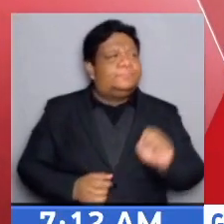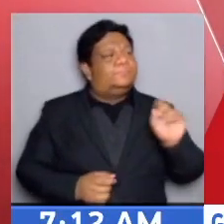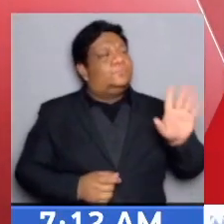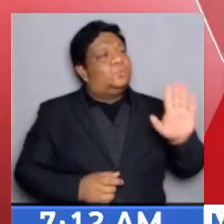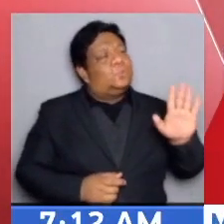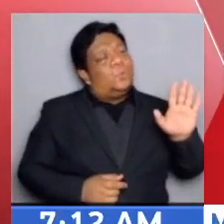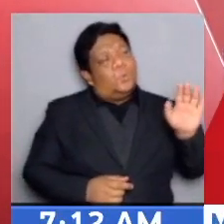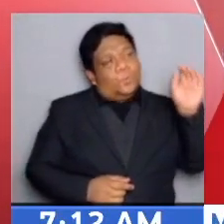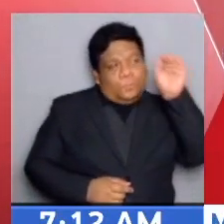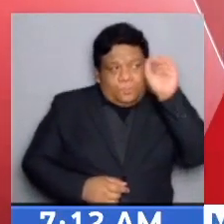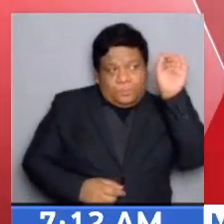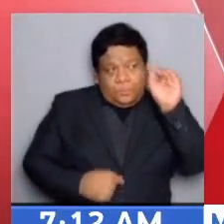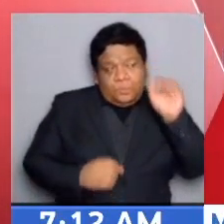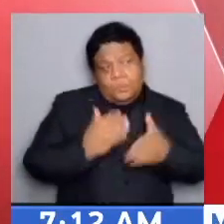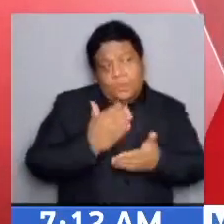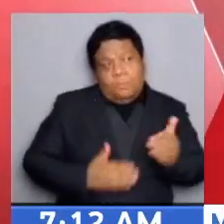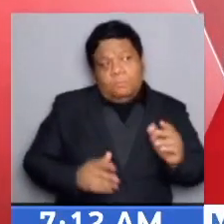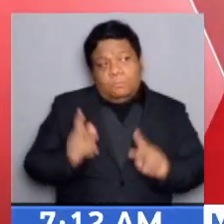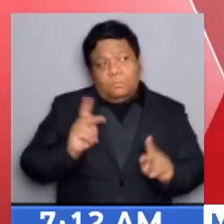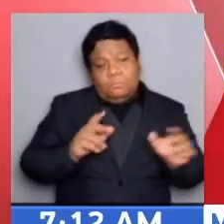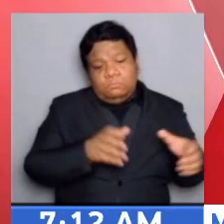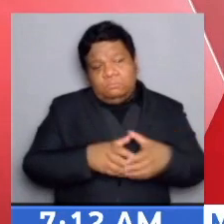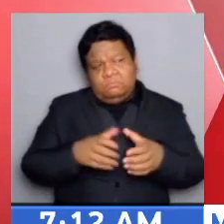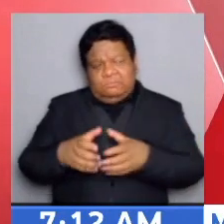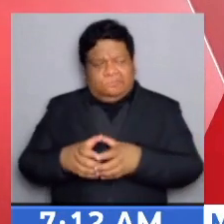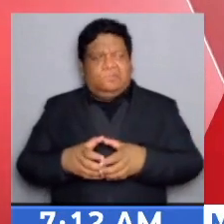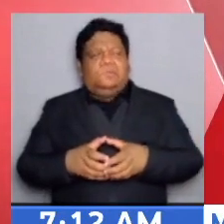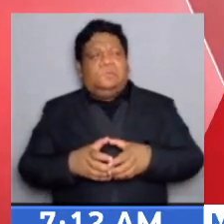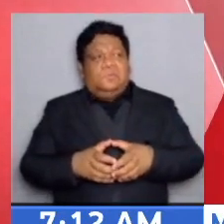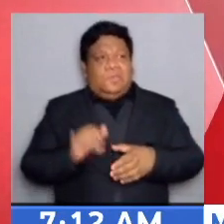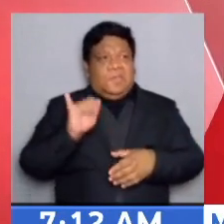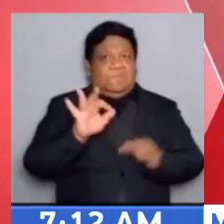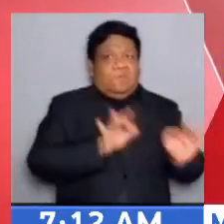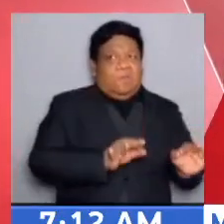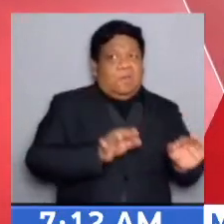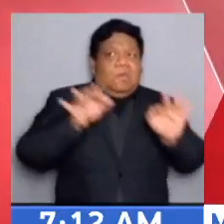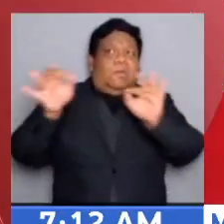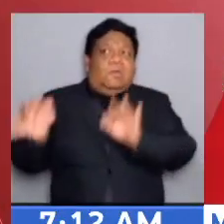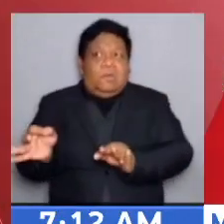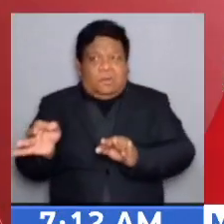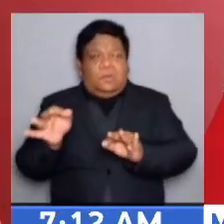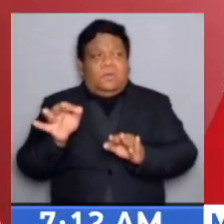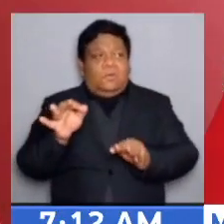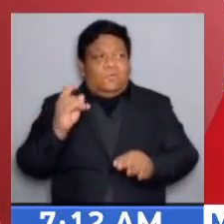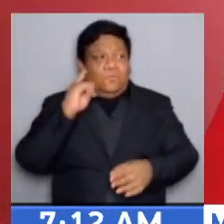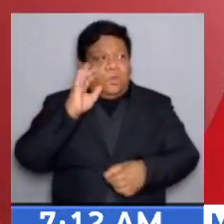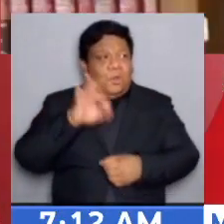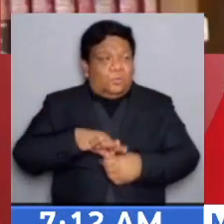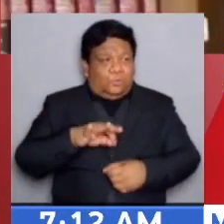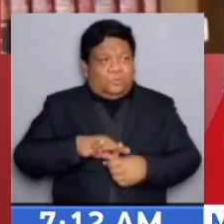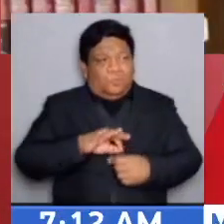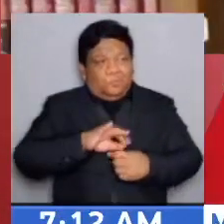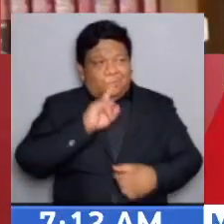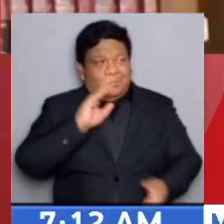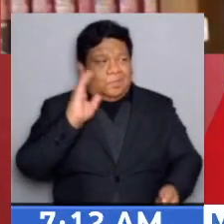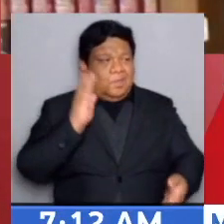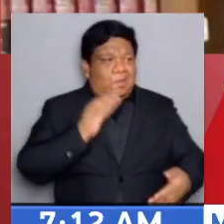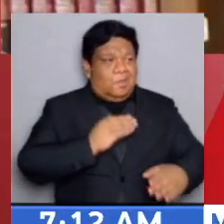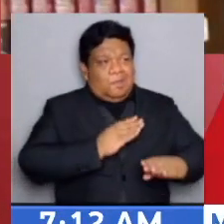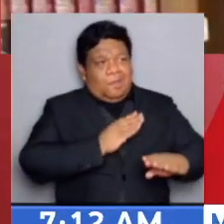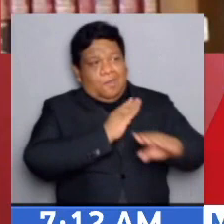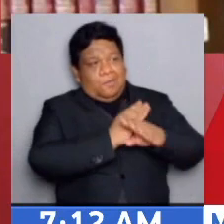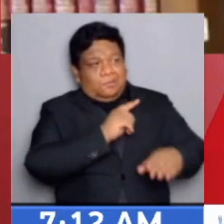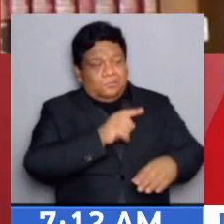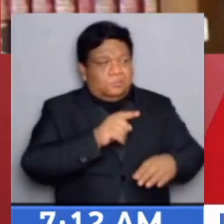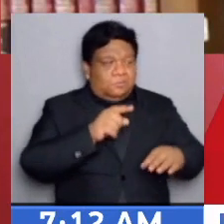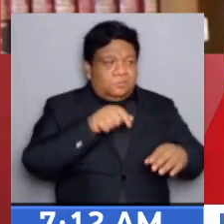grupong nagsasabing banta daw sa demokrasya yung muling pagpostpone sa barangay at SK elections. Kami naman po sa COMELEC, syempre kami po yung